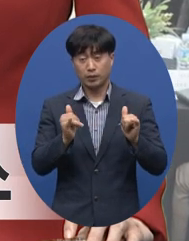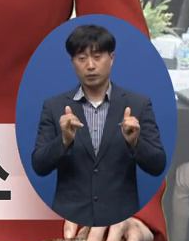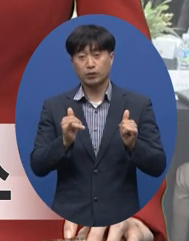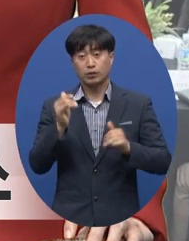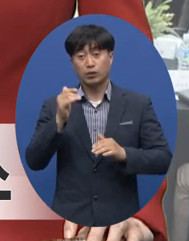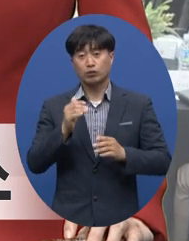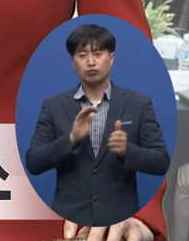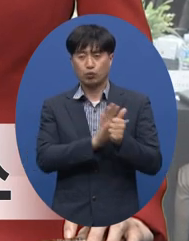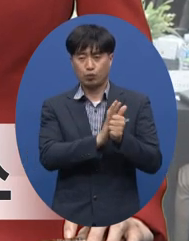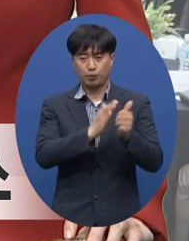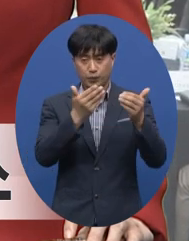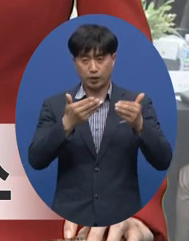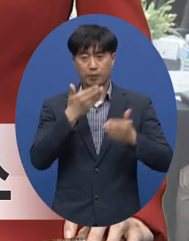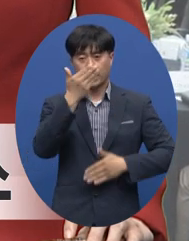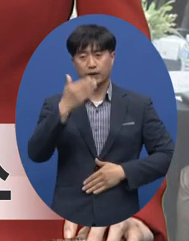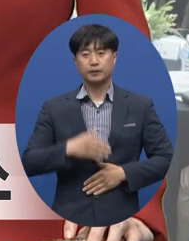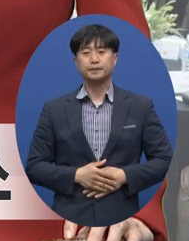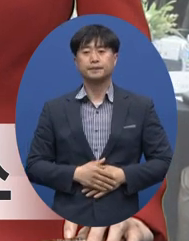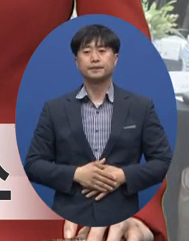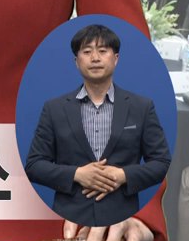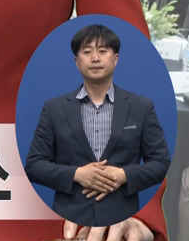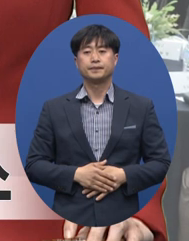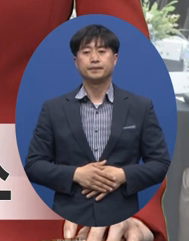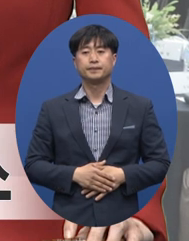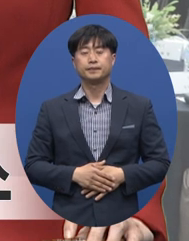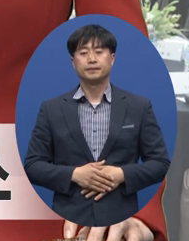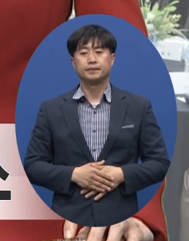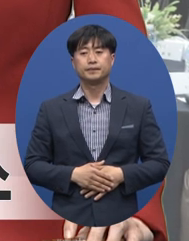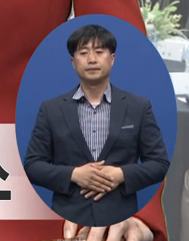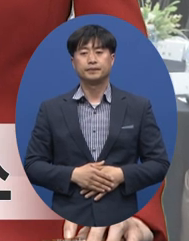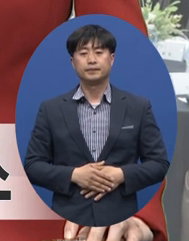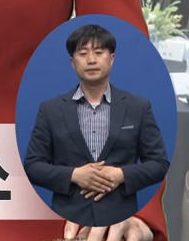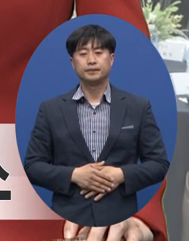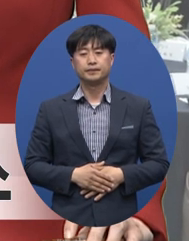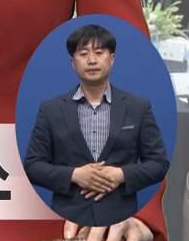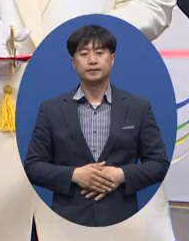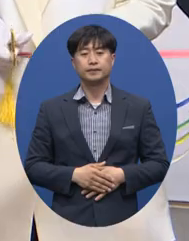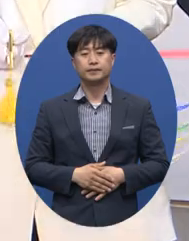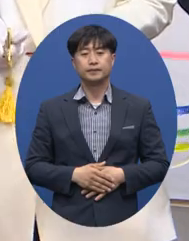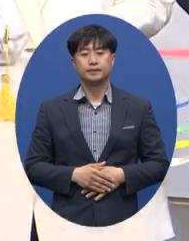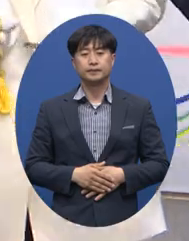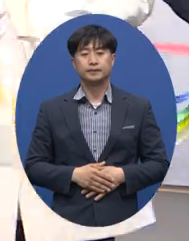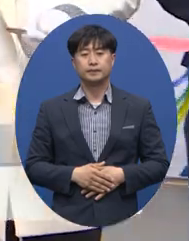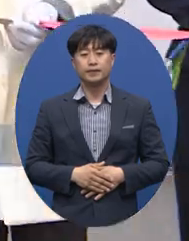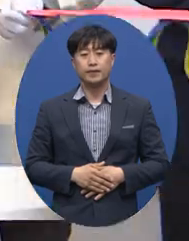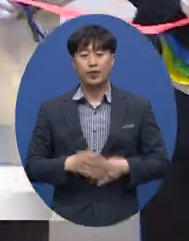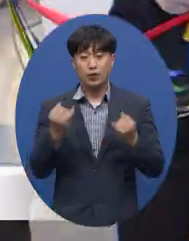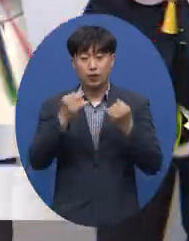체계적인 지원을 받을 수 있습니다. 자세한 내용 한선지 기자가 전해드립니다.